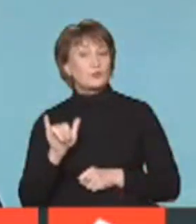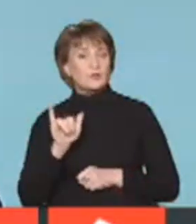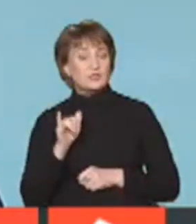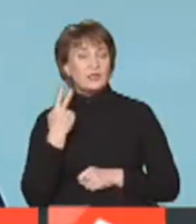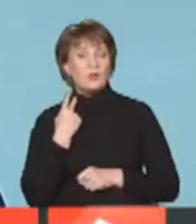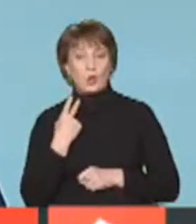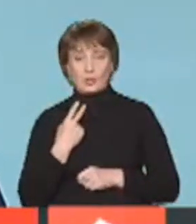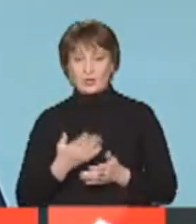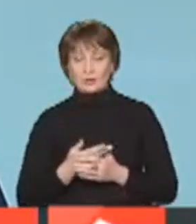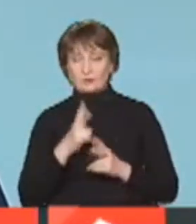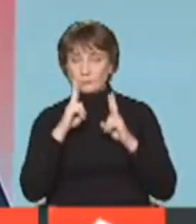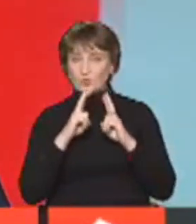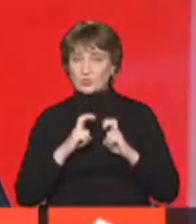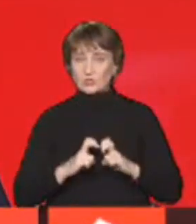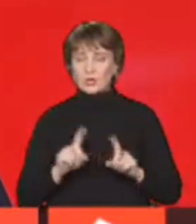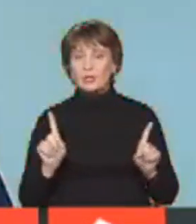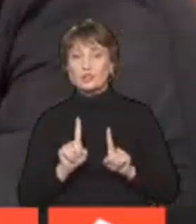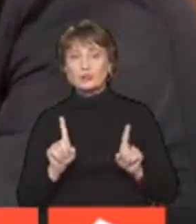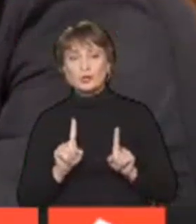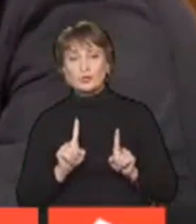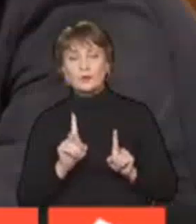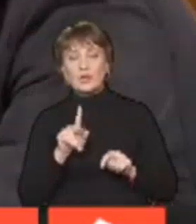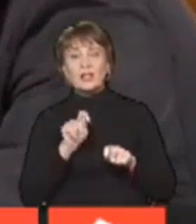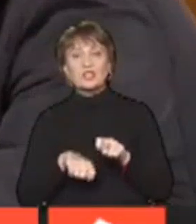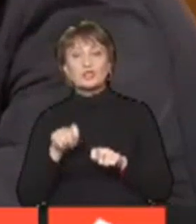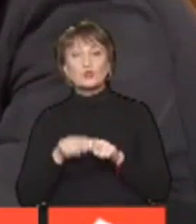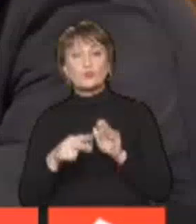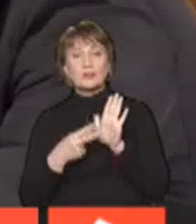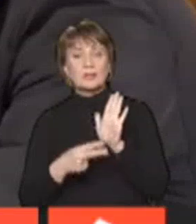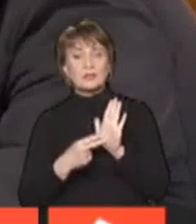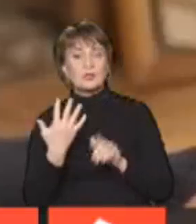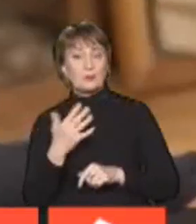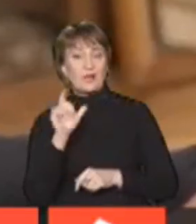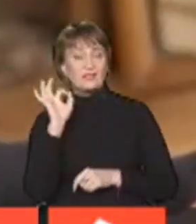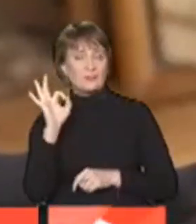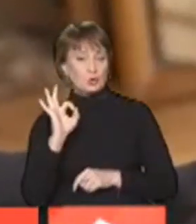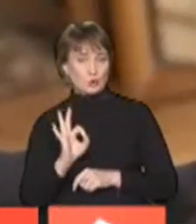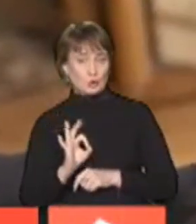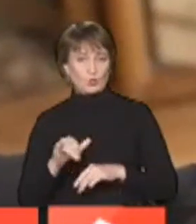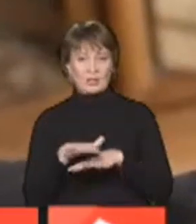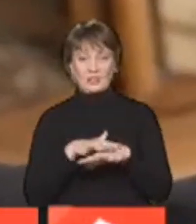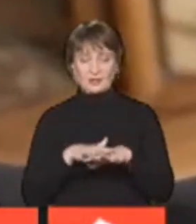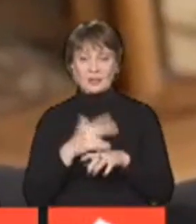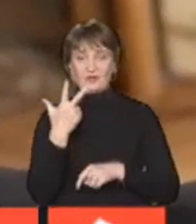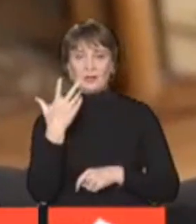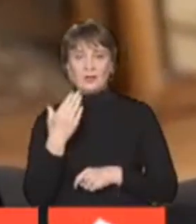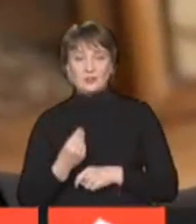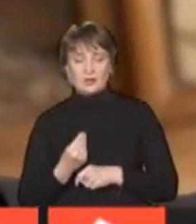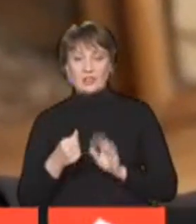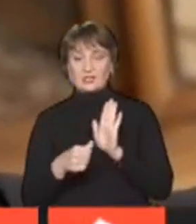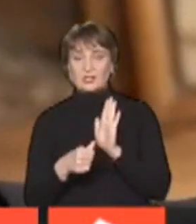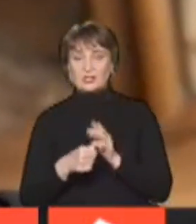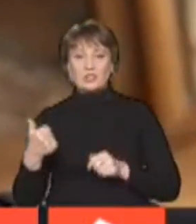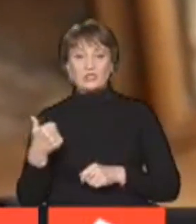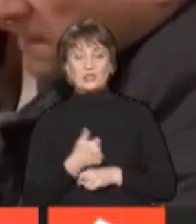в Боулдері дослідили, що як тестувати 75% населення що 3 дні, то вже за 6